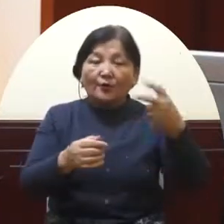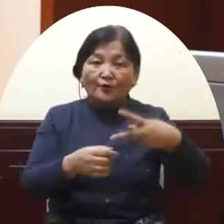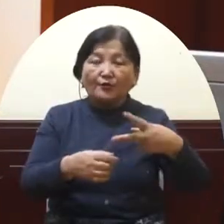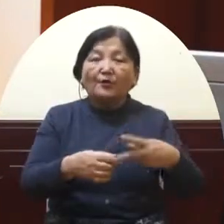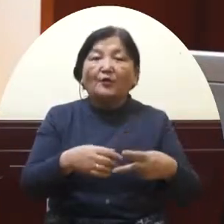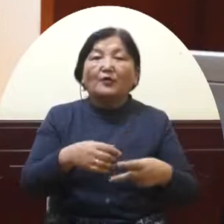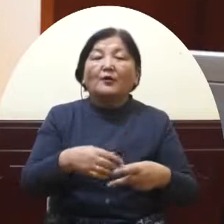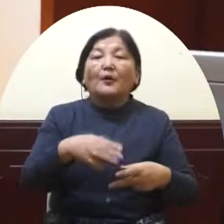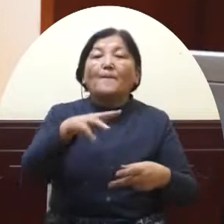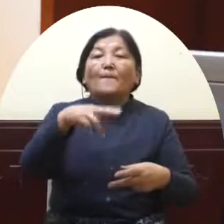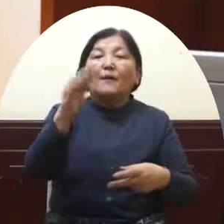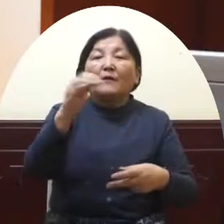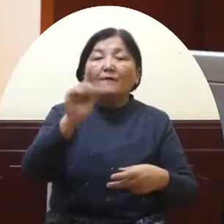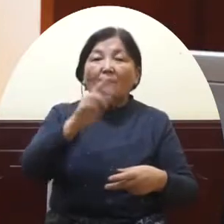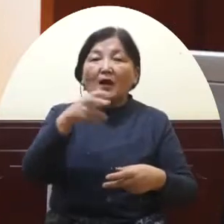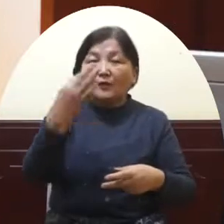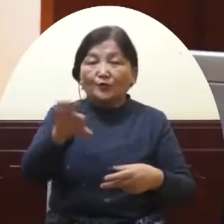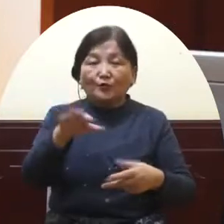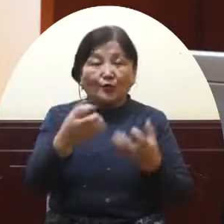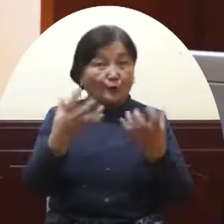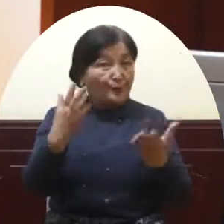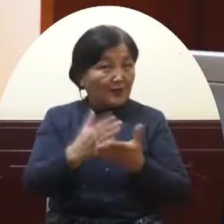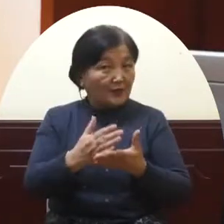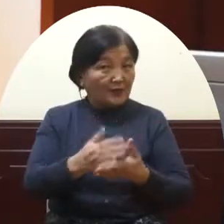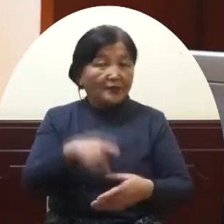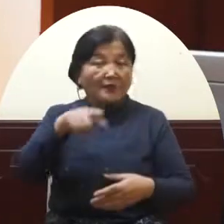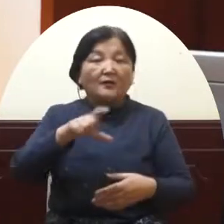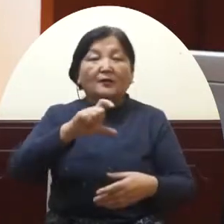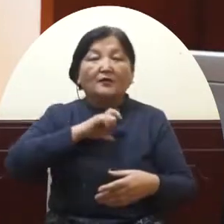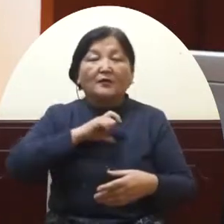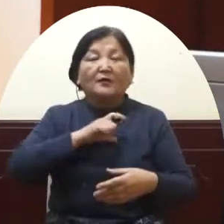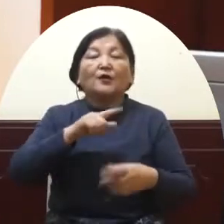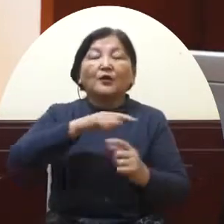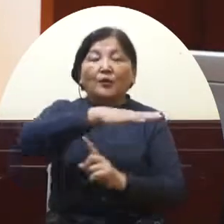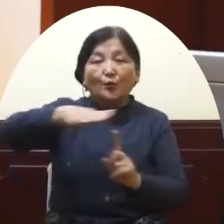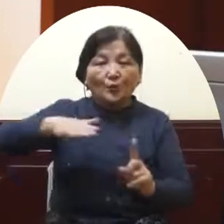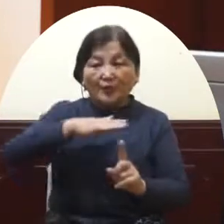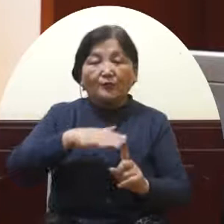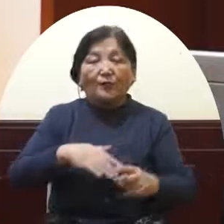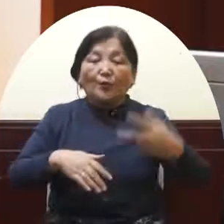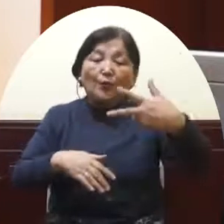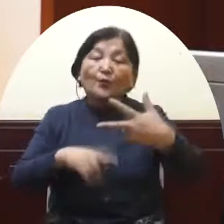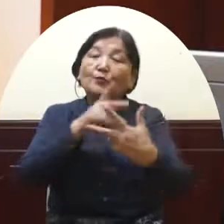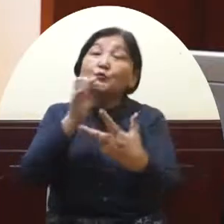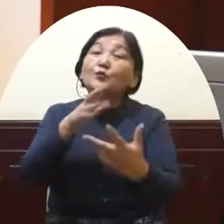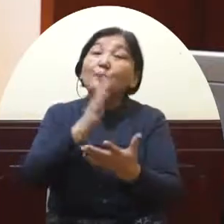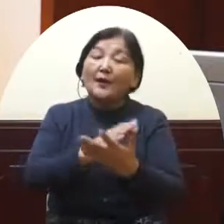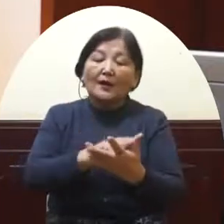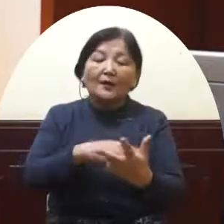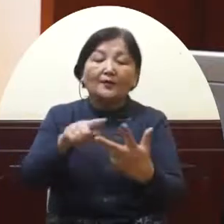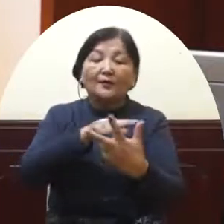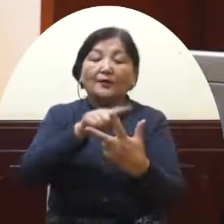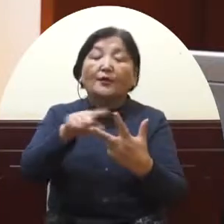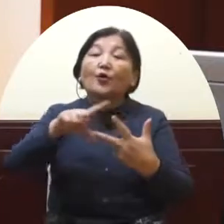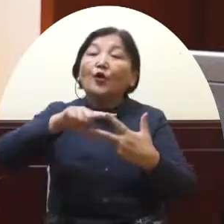олон улсын пакт. За энэ эрхийн хүрээнд бол бас гурван үндсэн асуудал байдгийн хоёр нь бол биднэрт яг сонгох хэрэгтэй